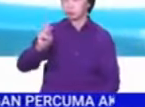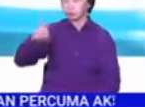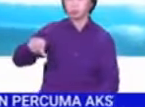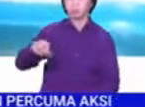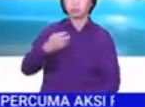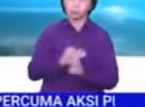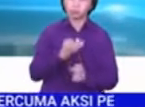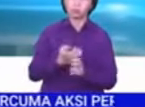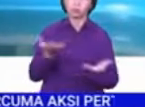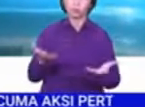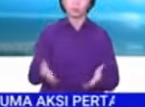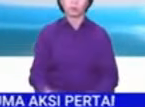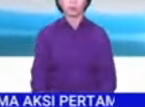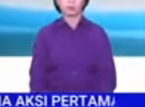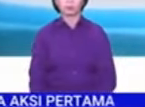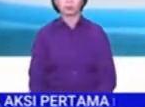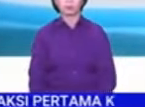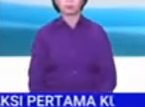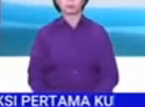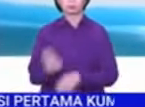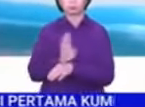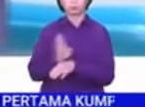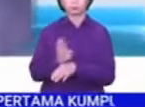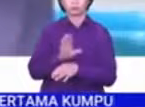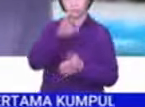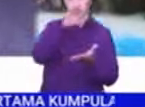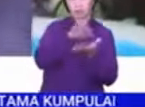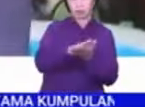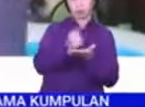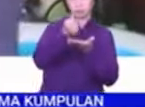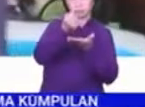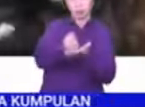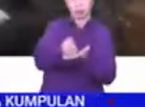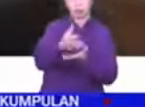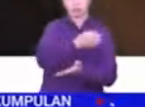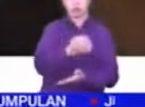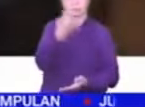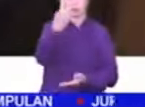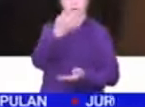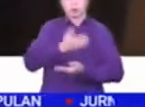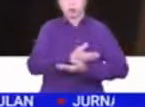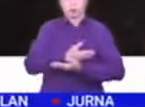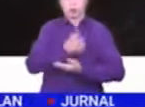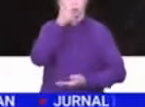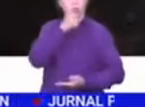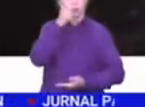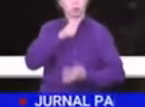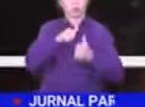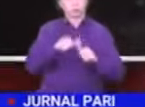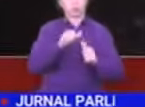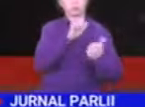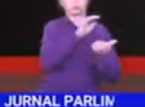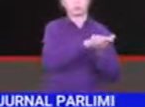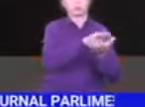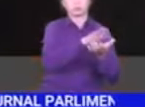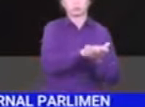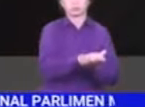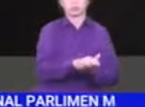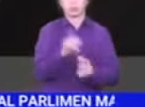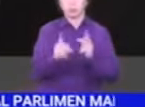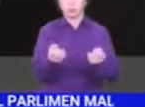mainnya g-dragon sambil dibantu suami Muhammad Hasyim setelah dua orang anak perempuannya yang masih bersekolah